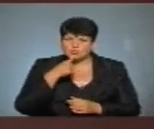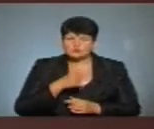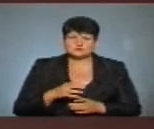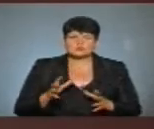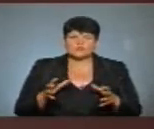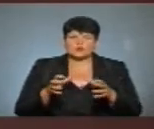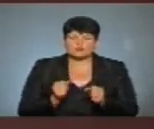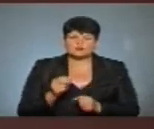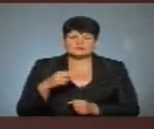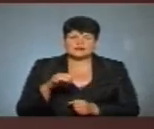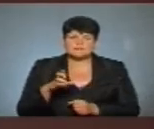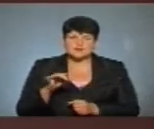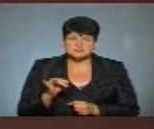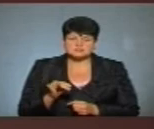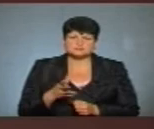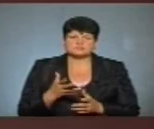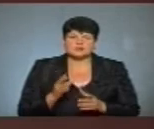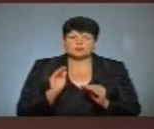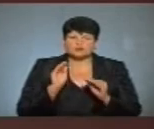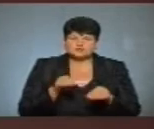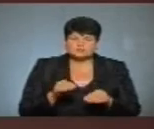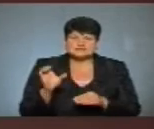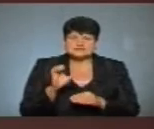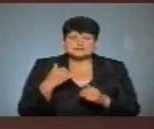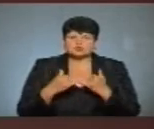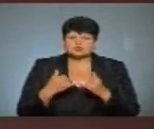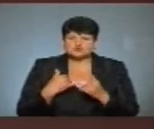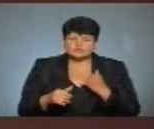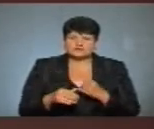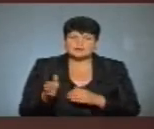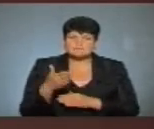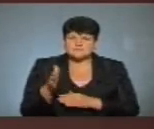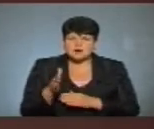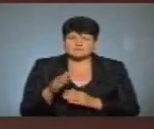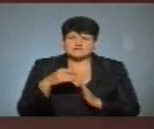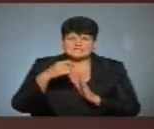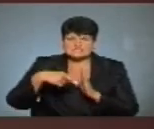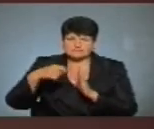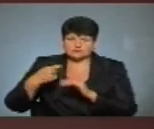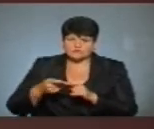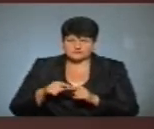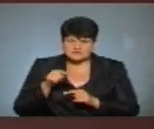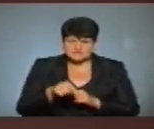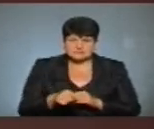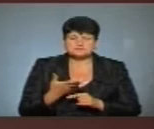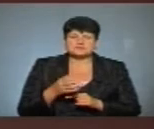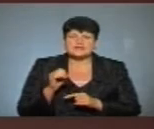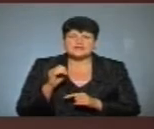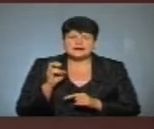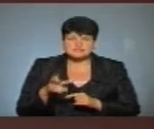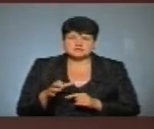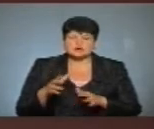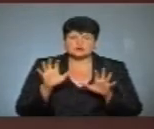окупованому Дебальцевому почепив на бронетранспортер синьо-жовтий прапор і зафільмував це. За словами екс-головного